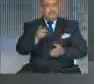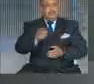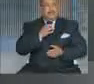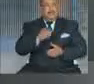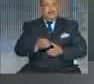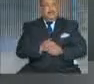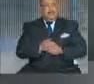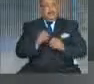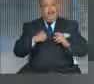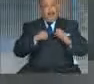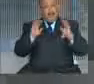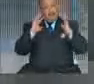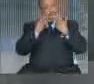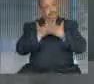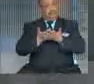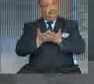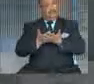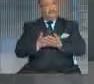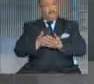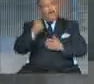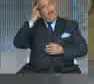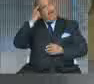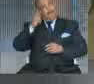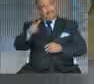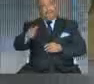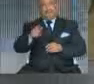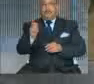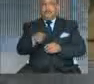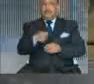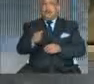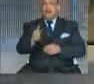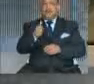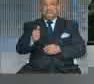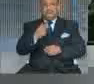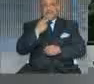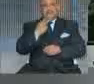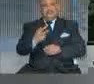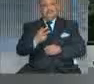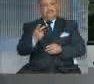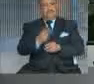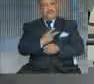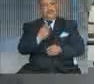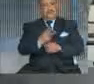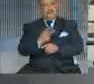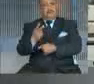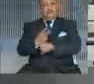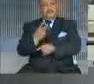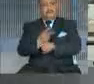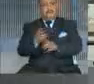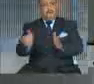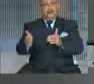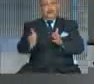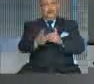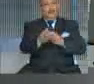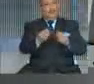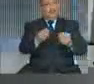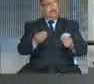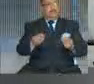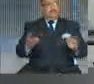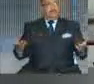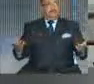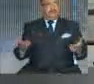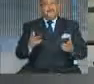هكتارات فيهم اختلاف هذا لازم منه الولاية القيروان. نقائص وسائل العلاج والخدمات الصحية ليست حكرا على مستشفى